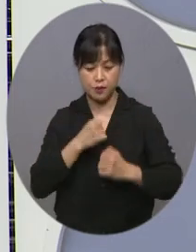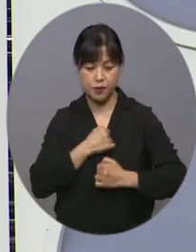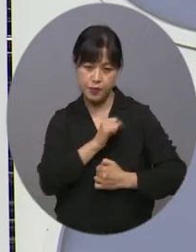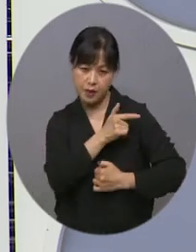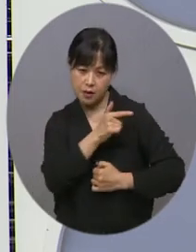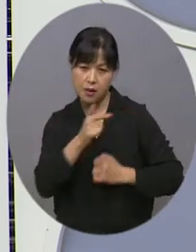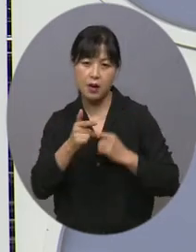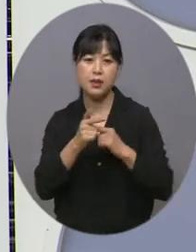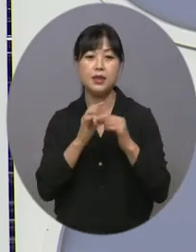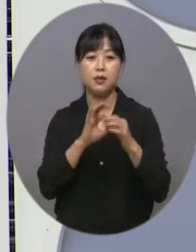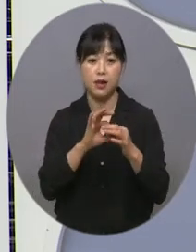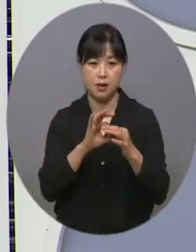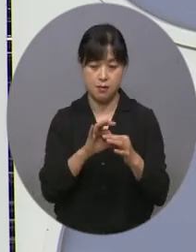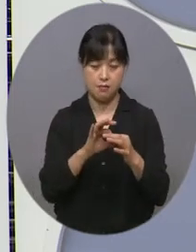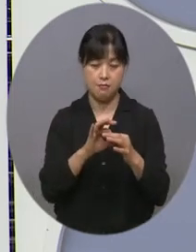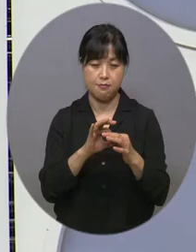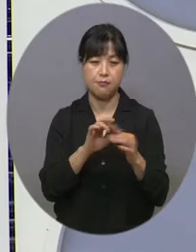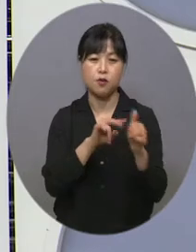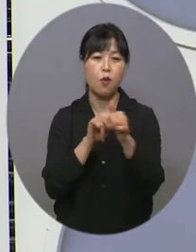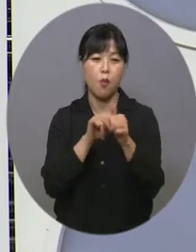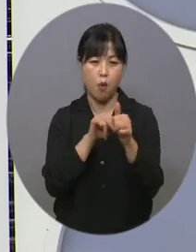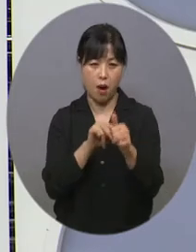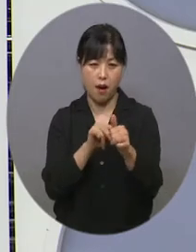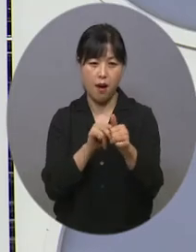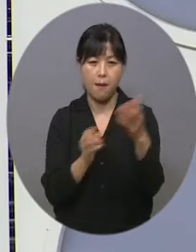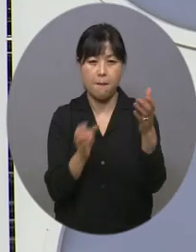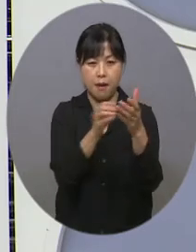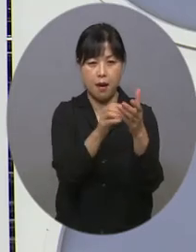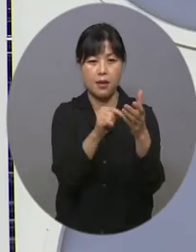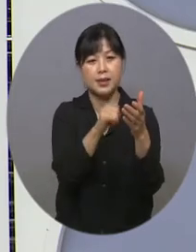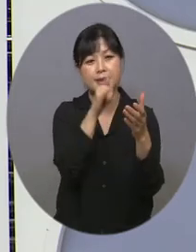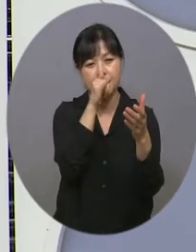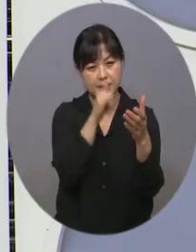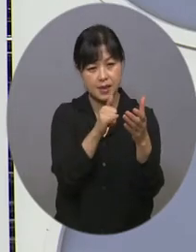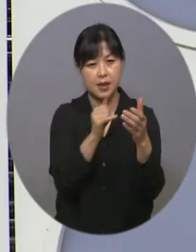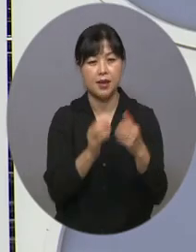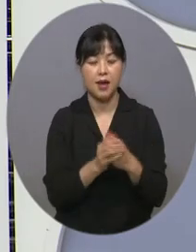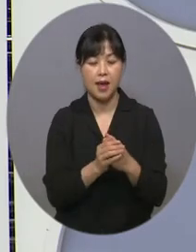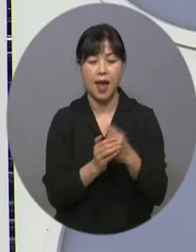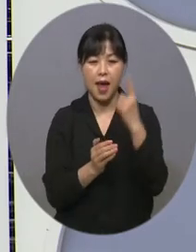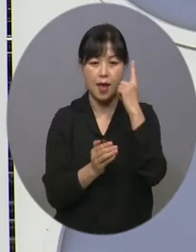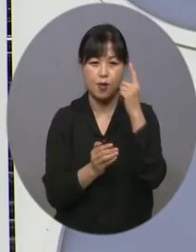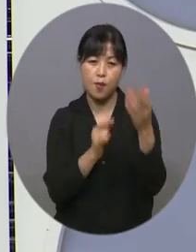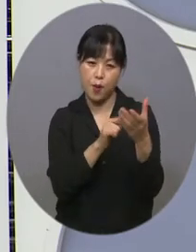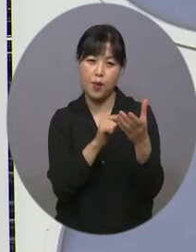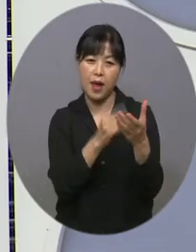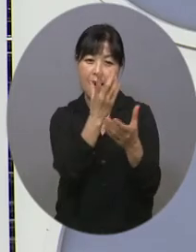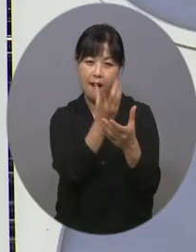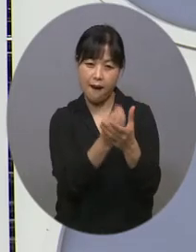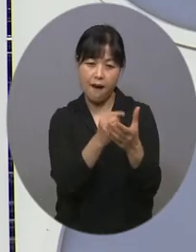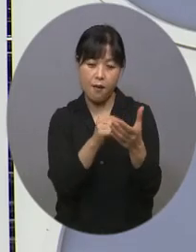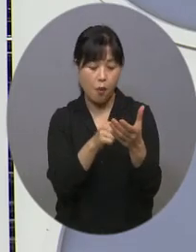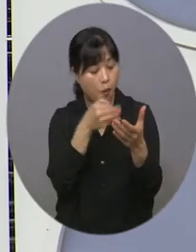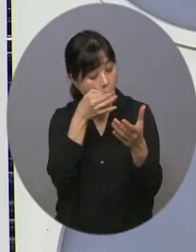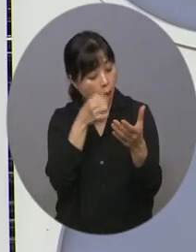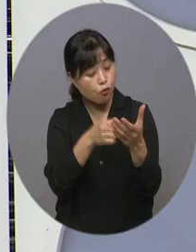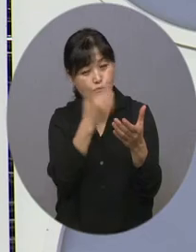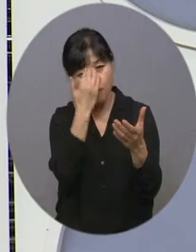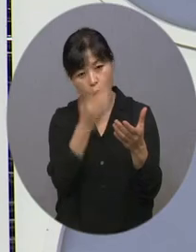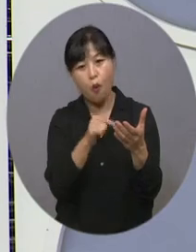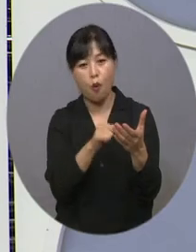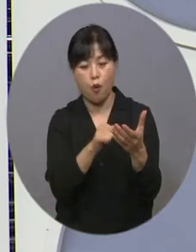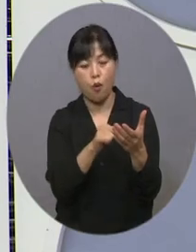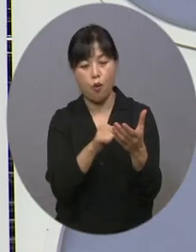사항이 뭔지 뭐 그런 모든 제반 정보가 거의 다 있기 때문에 모바일 앱으로 다운을 받으시면 무료입니다. 무료로